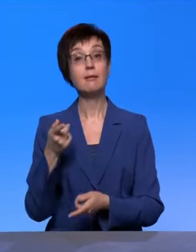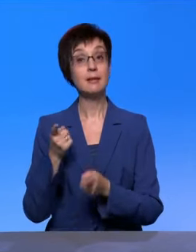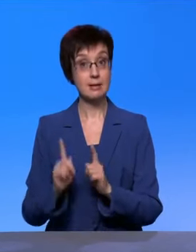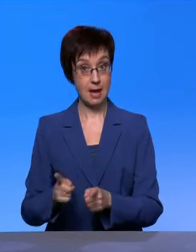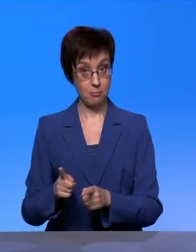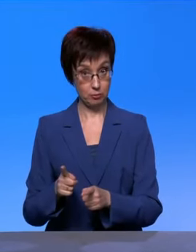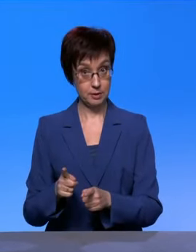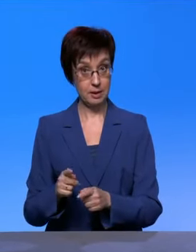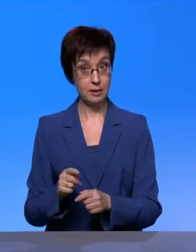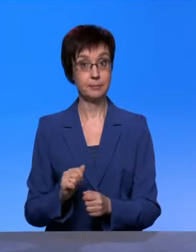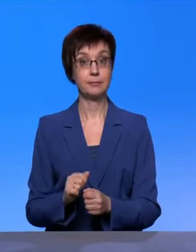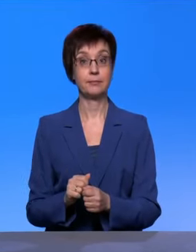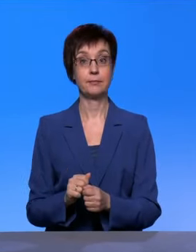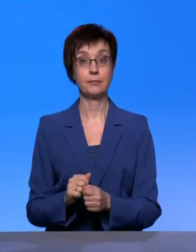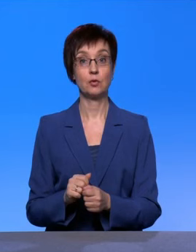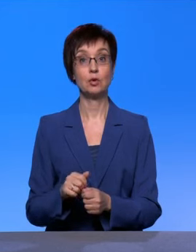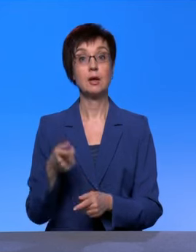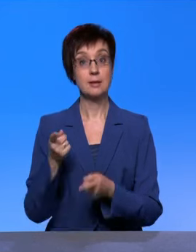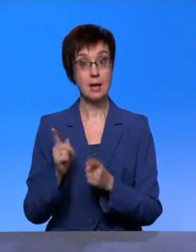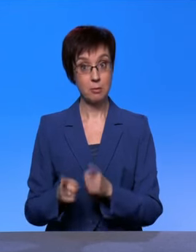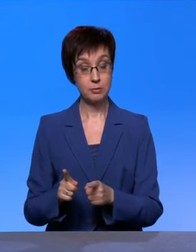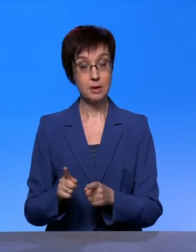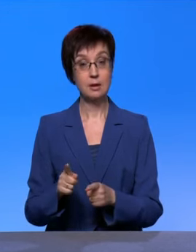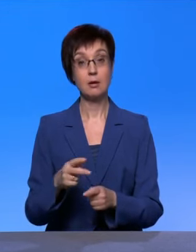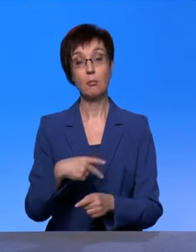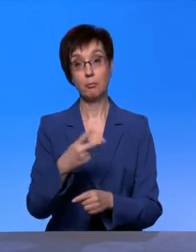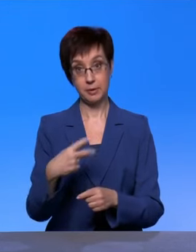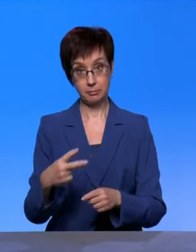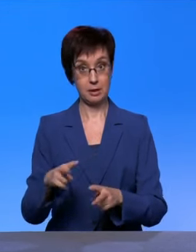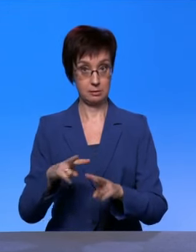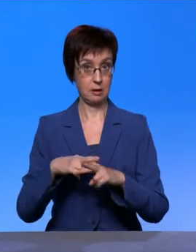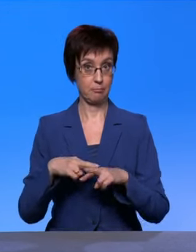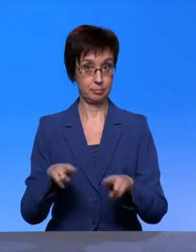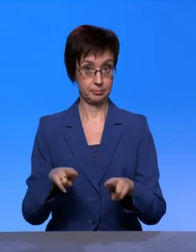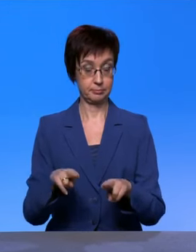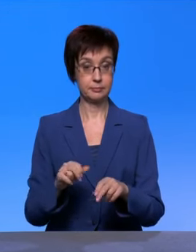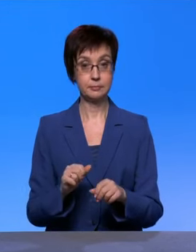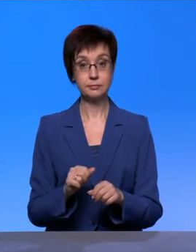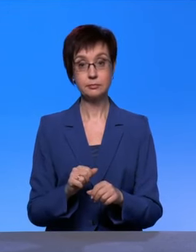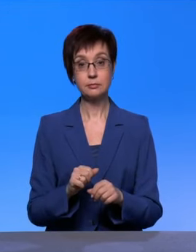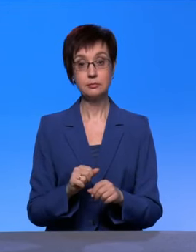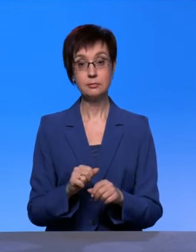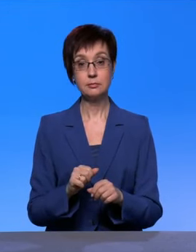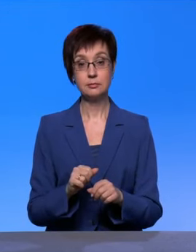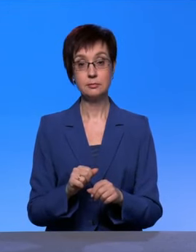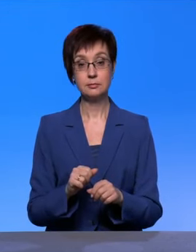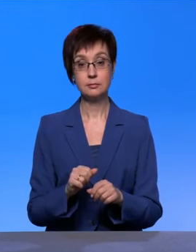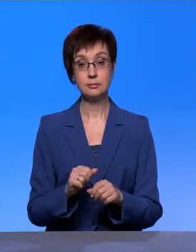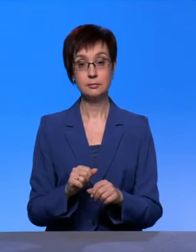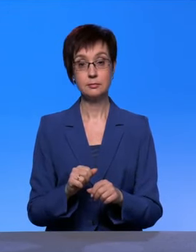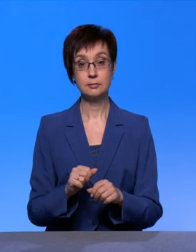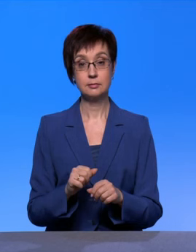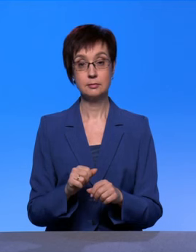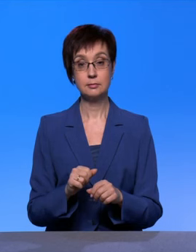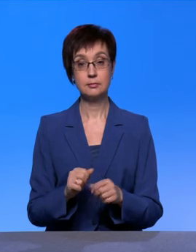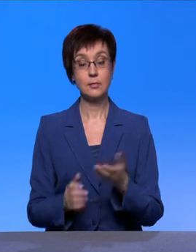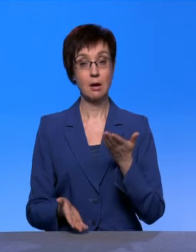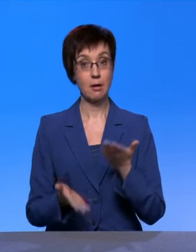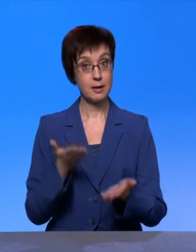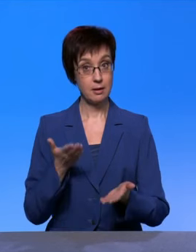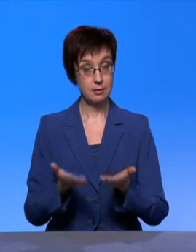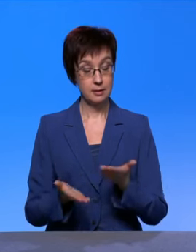деле, по нашим оценкам, примерно столько же. Угу. Просто если, знаете